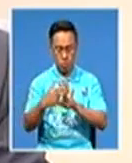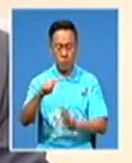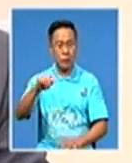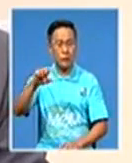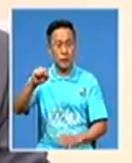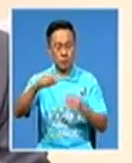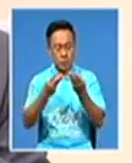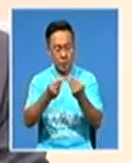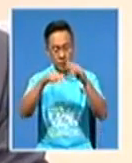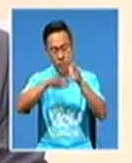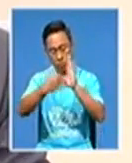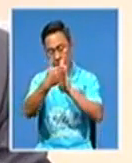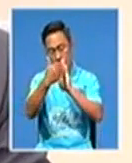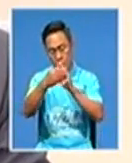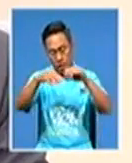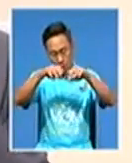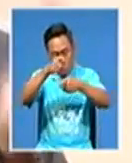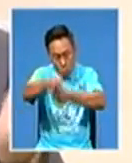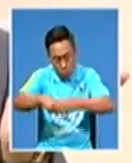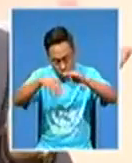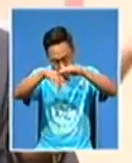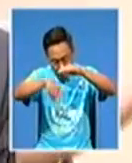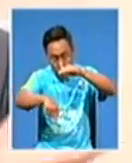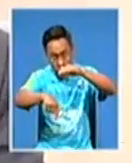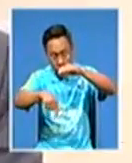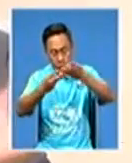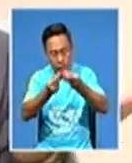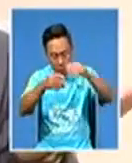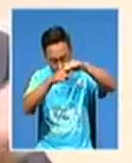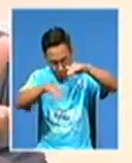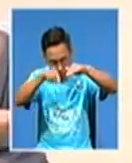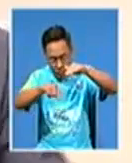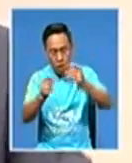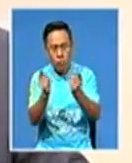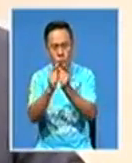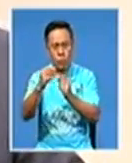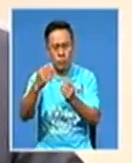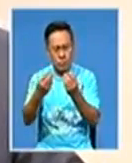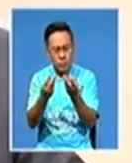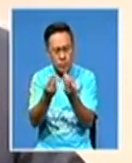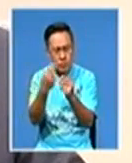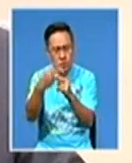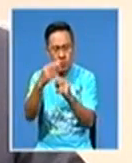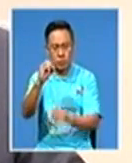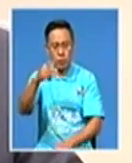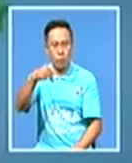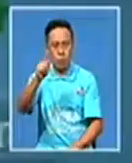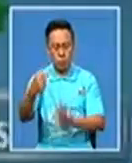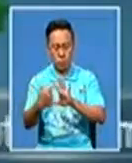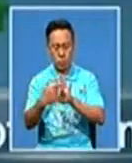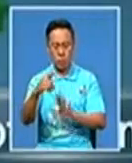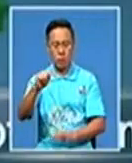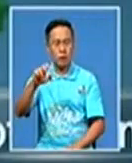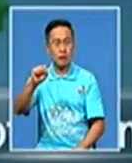ใต้ดินในอีสานเนี่ยในตรงอีสานนี่เป็นกระทะใหญ่ของโพแทชโพแทชก็คือโพแทช